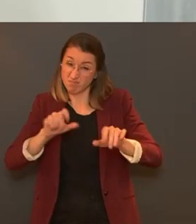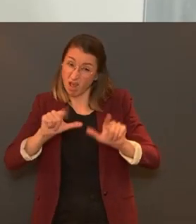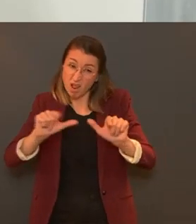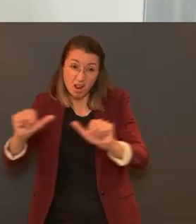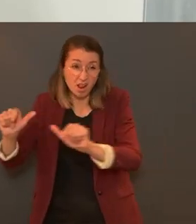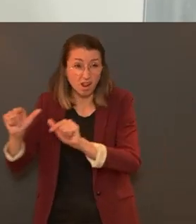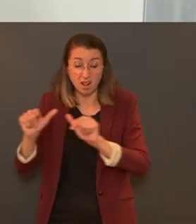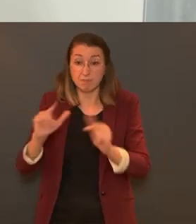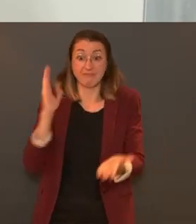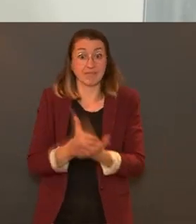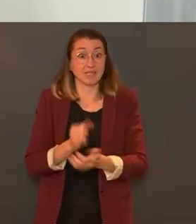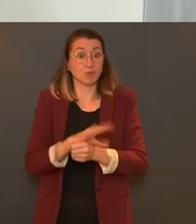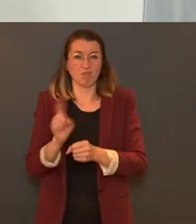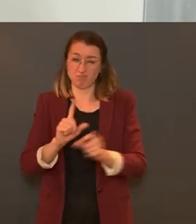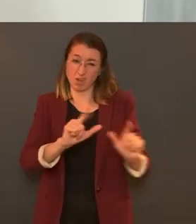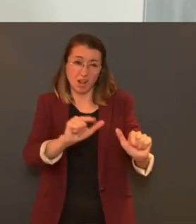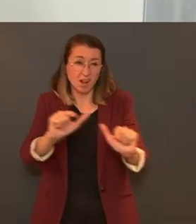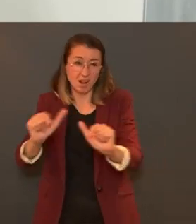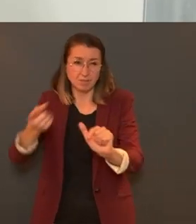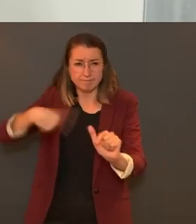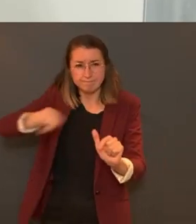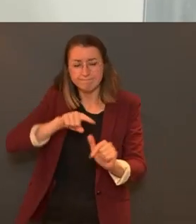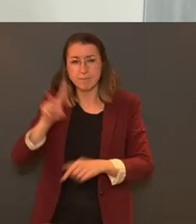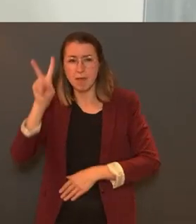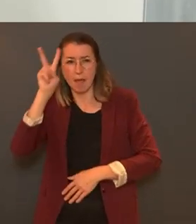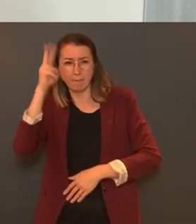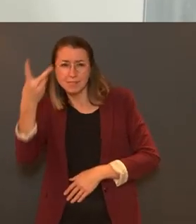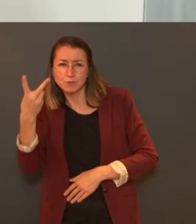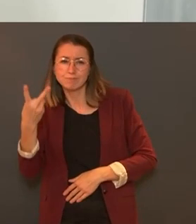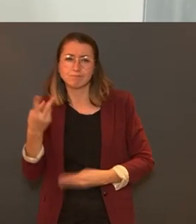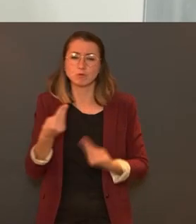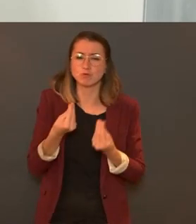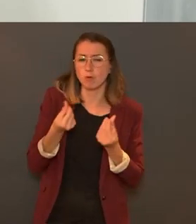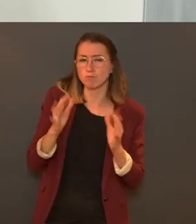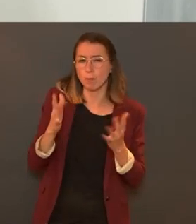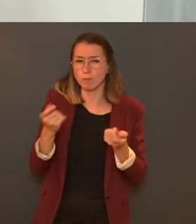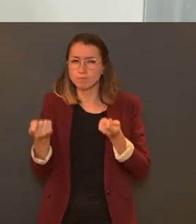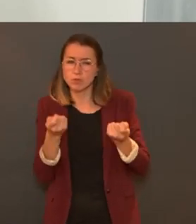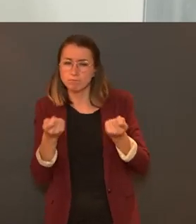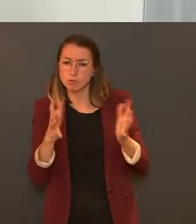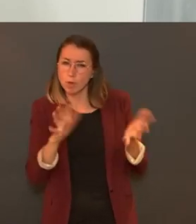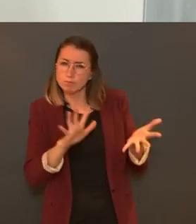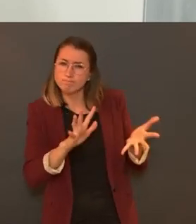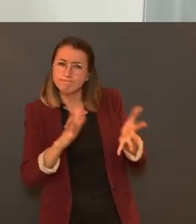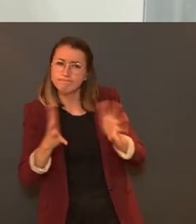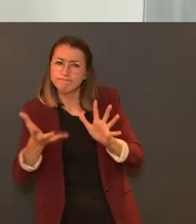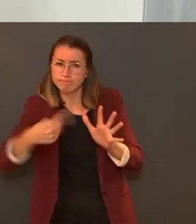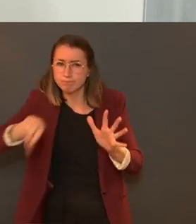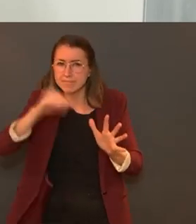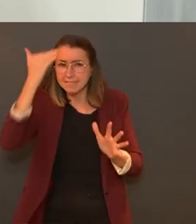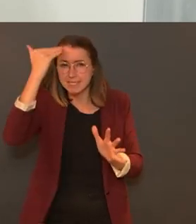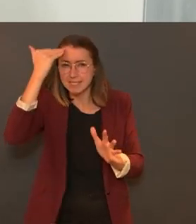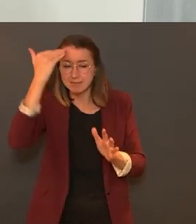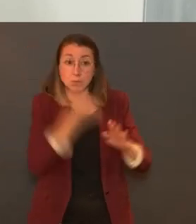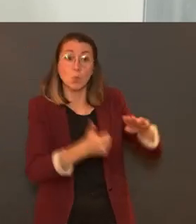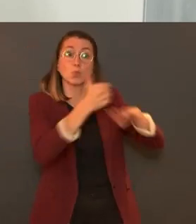commençons tout doucement à mieux l'appréhender. C'est le cas des autorités, comme, je pense, chacun et chacune